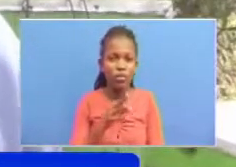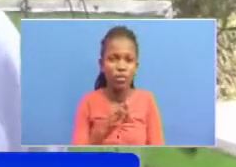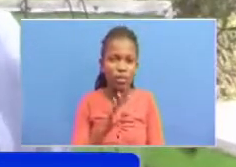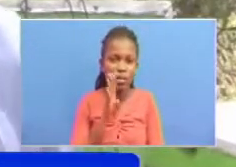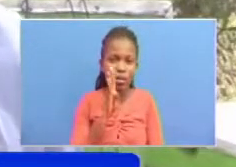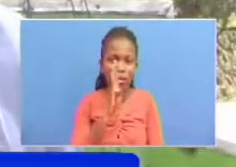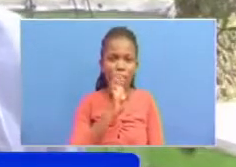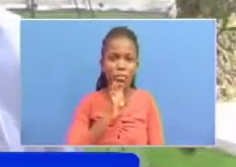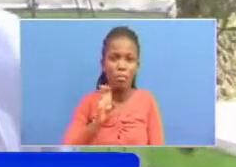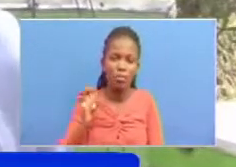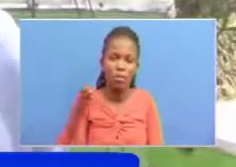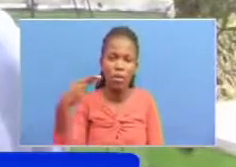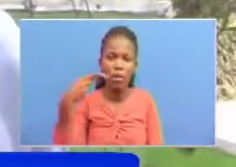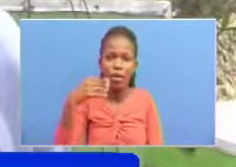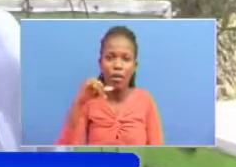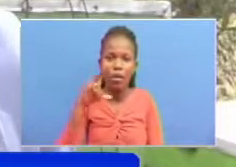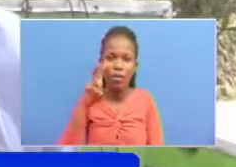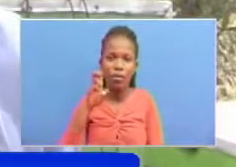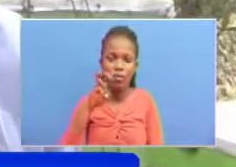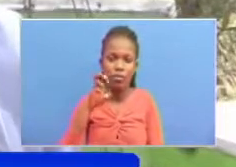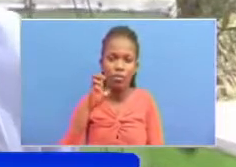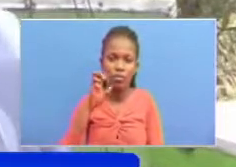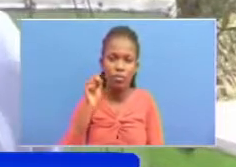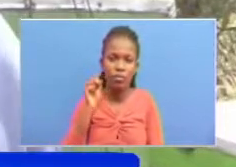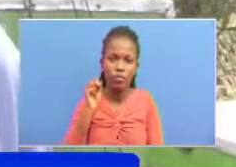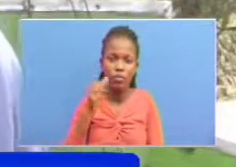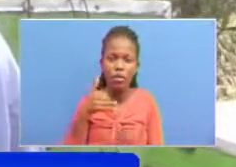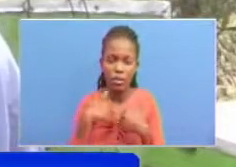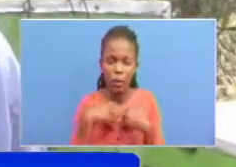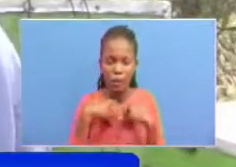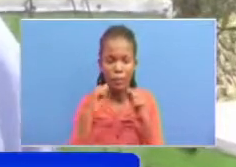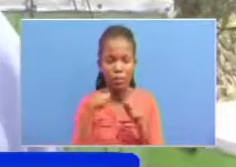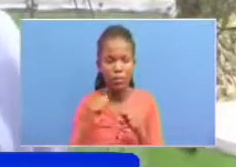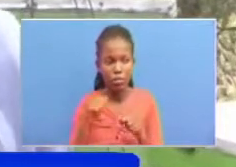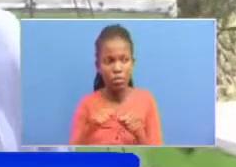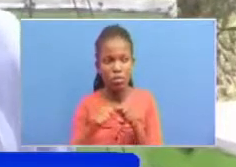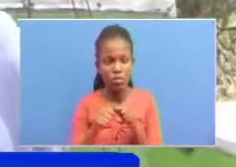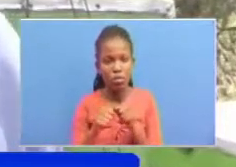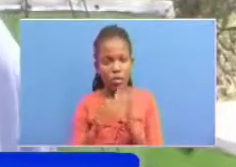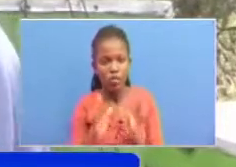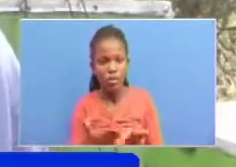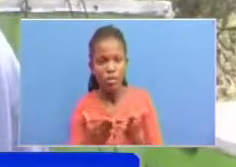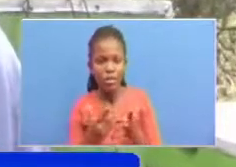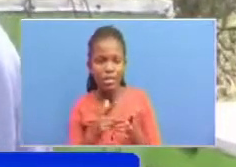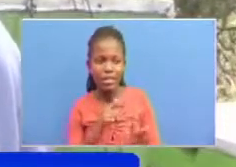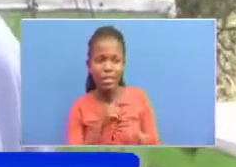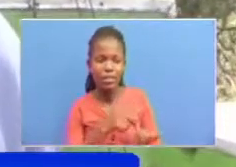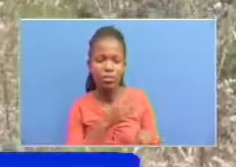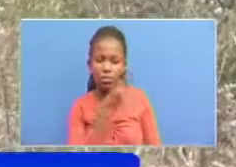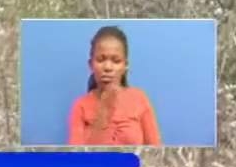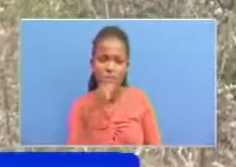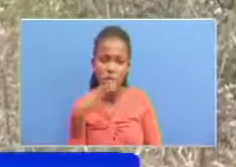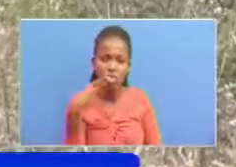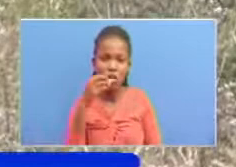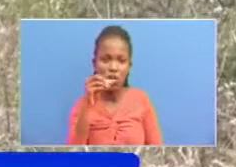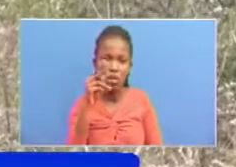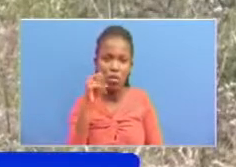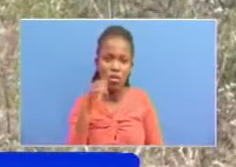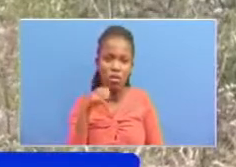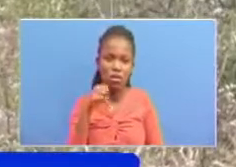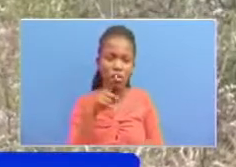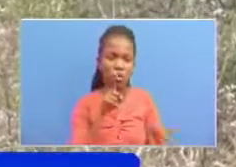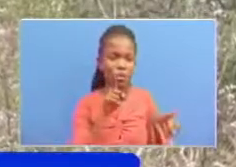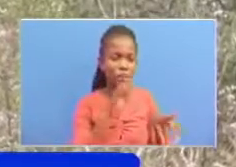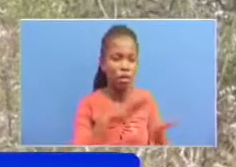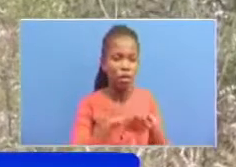ya wawizi kana ibinde ya siwa nutonyo ketha o kwe kumu uka ketha uki. Kafinda ni kau nene